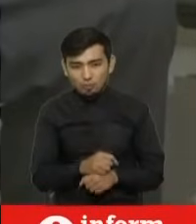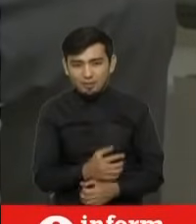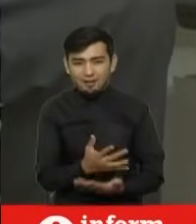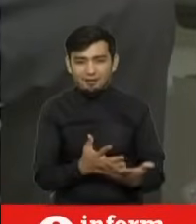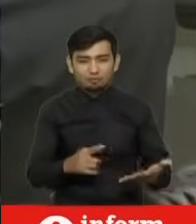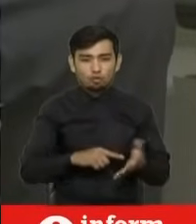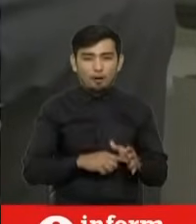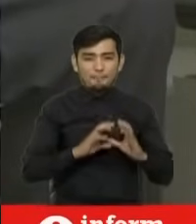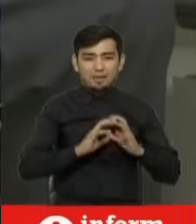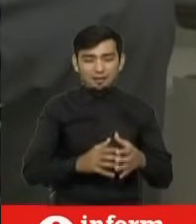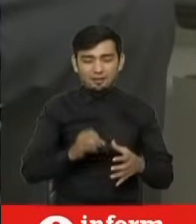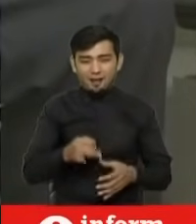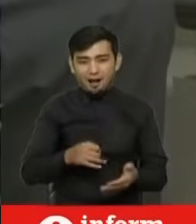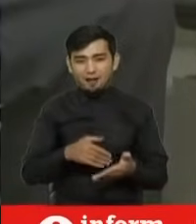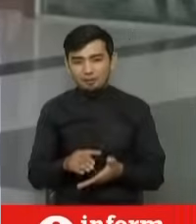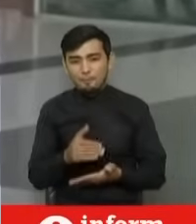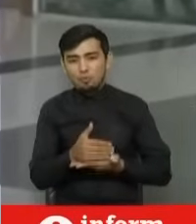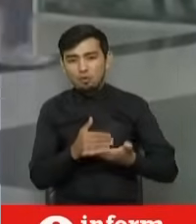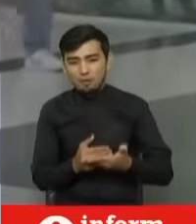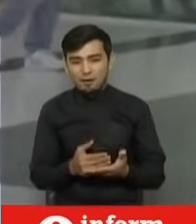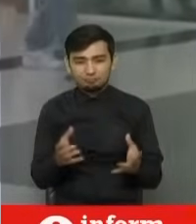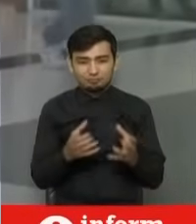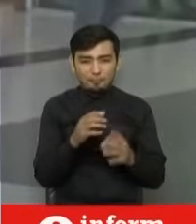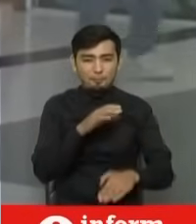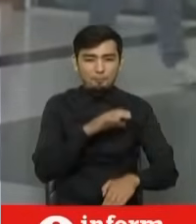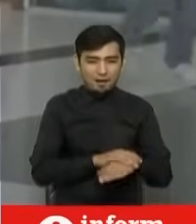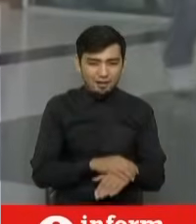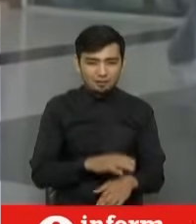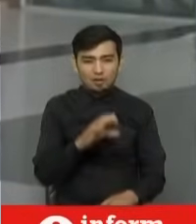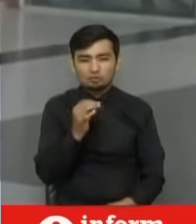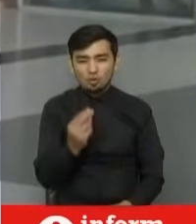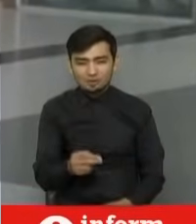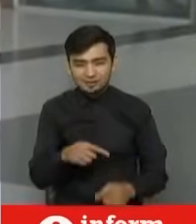мира оказала отказала програмна обеспечения банков